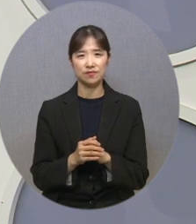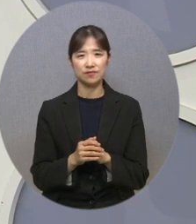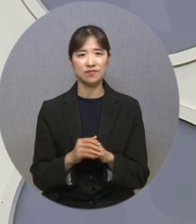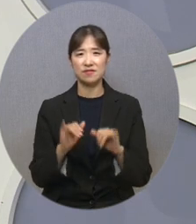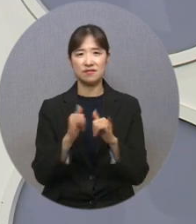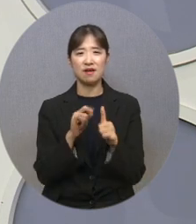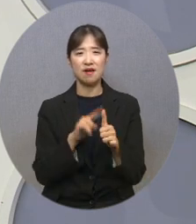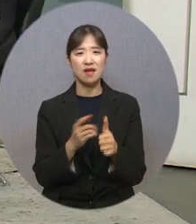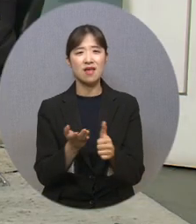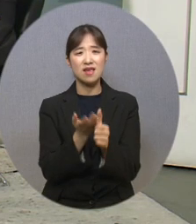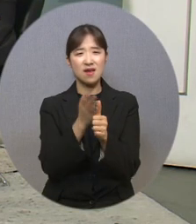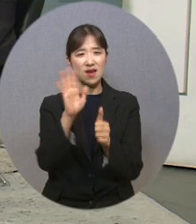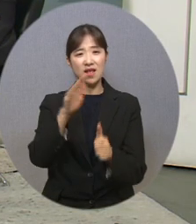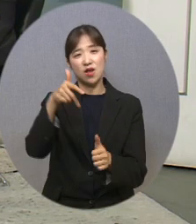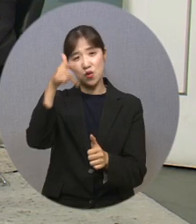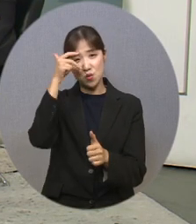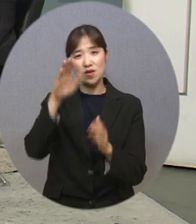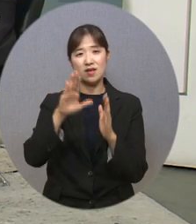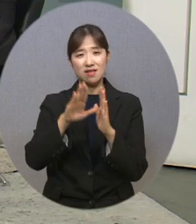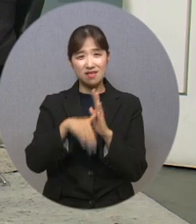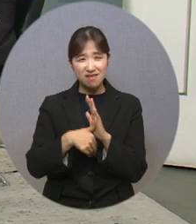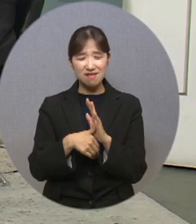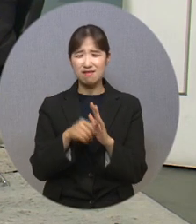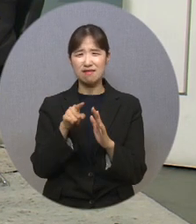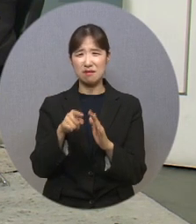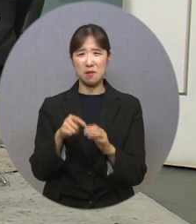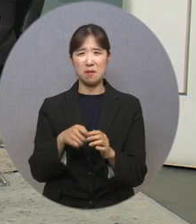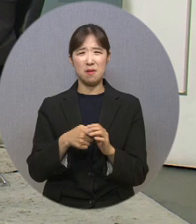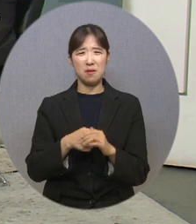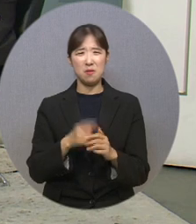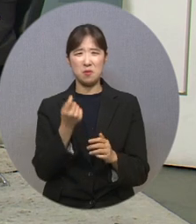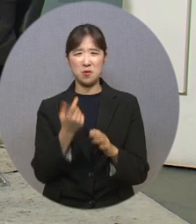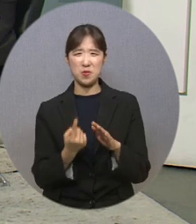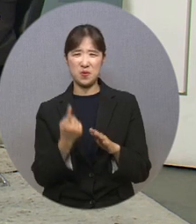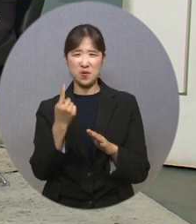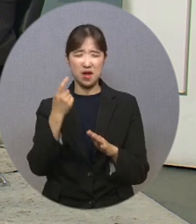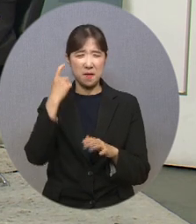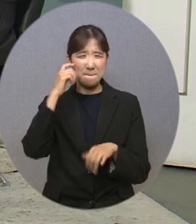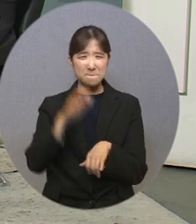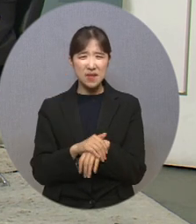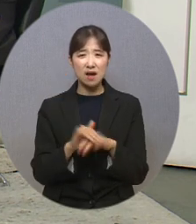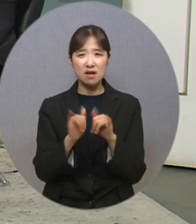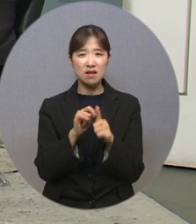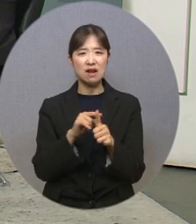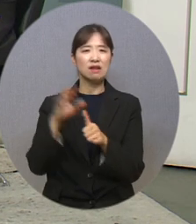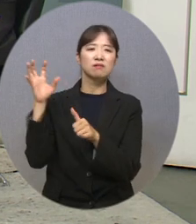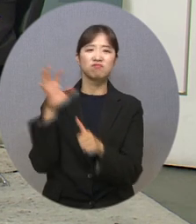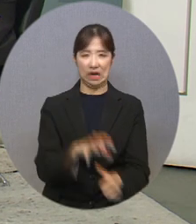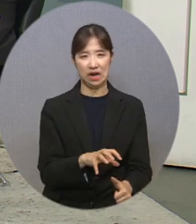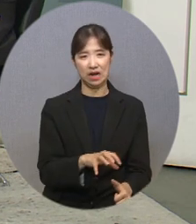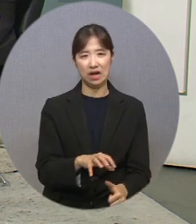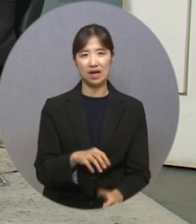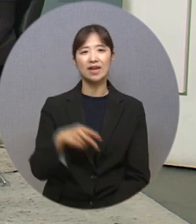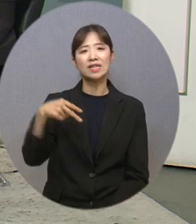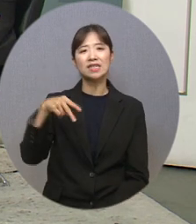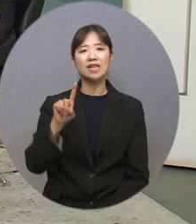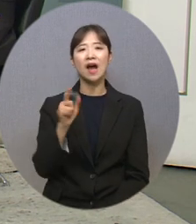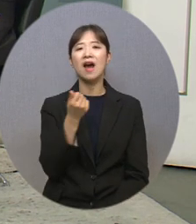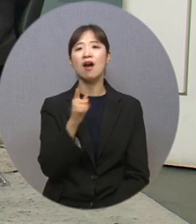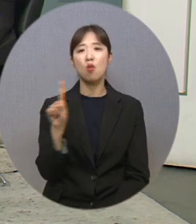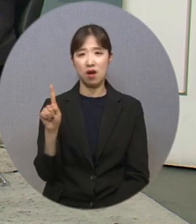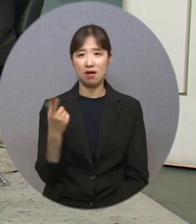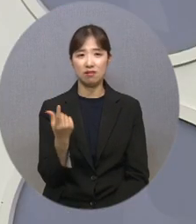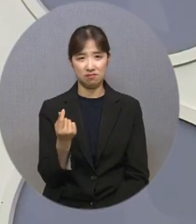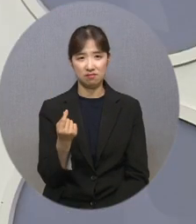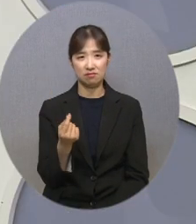인재를 키우는 게 아니라 조선시대에는 엘리트를 거의 죽이는 정치를 했었거든요. 사화가 그런 거 아닙니까? 그렇죠. 그런데